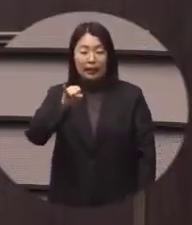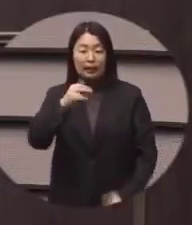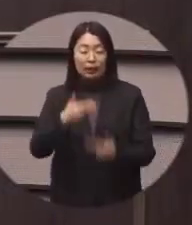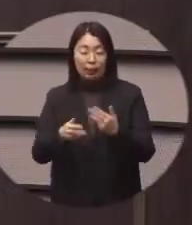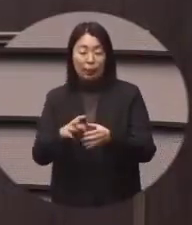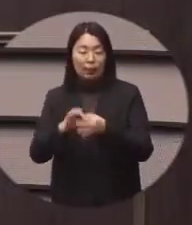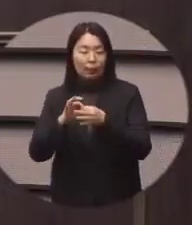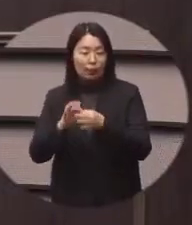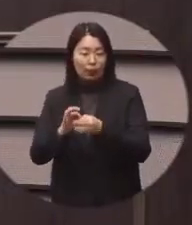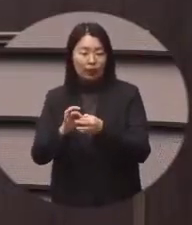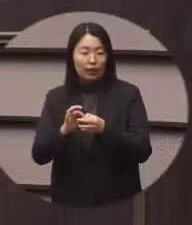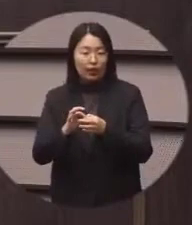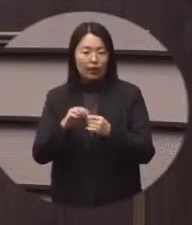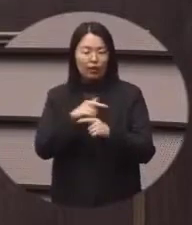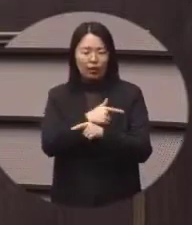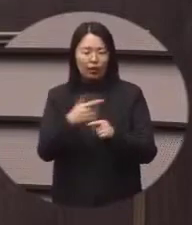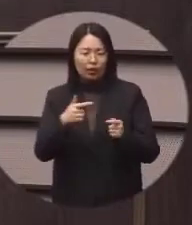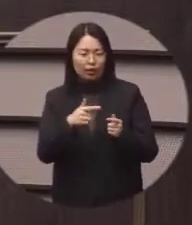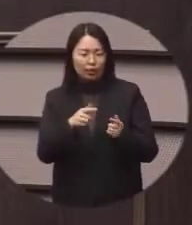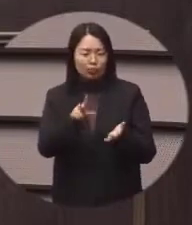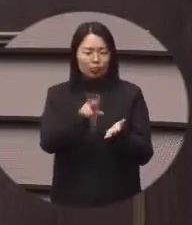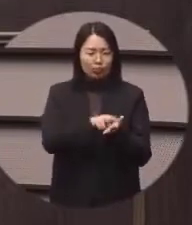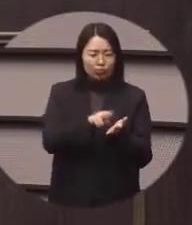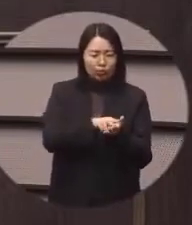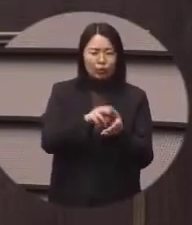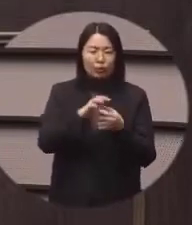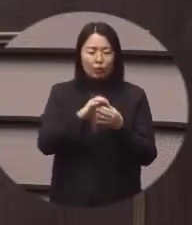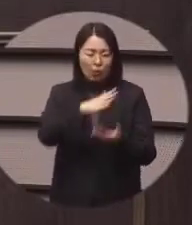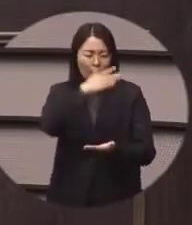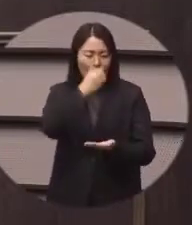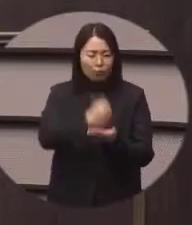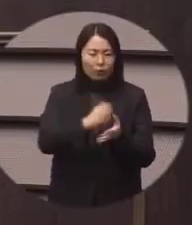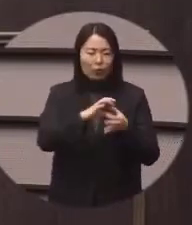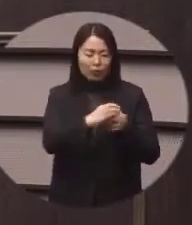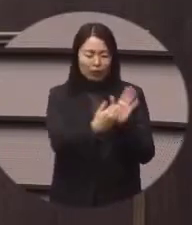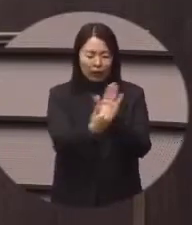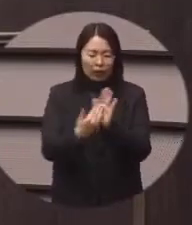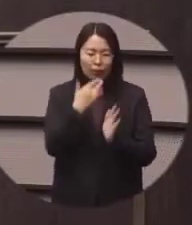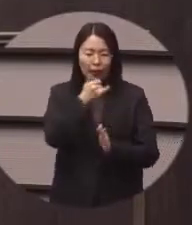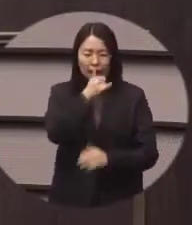각종 재난망 정보 시스템과 연계한 안전 서비스 플랫폼을 구축하겠습니다.